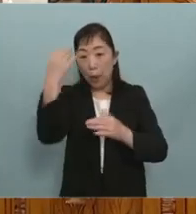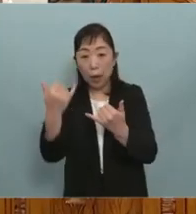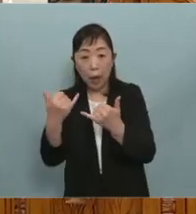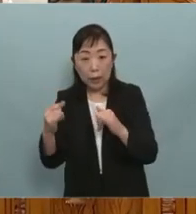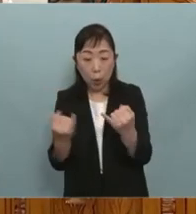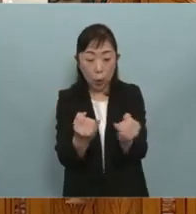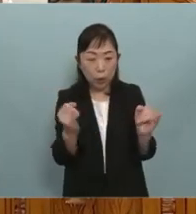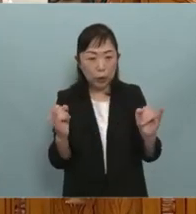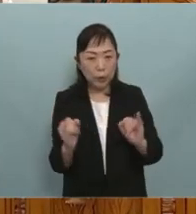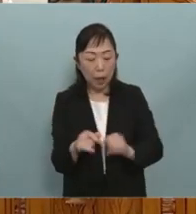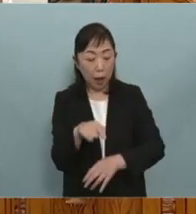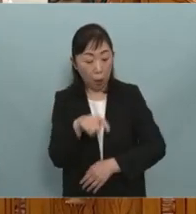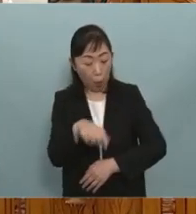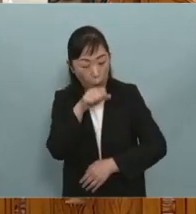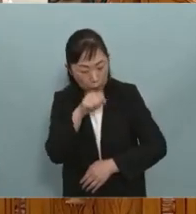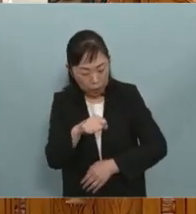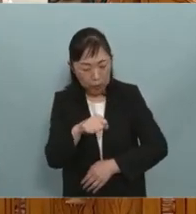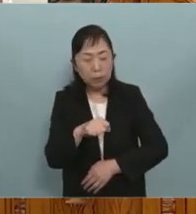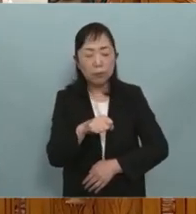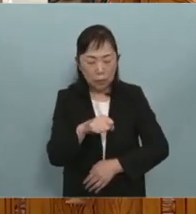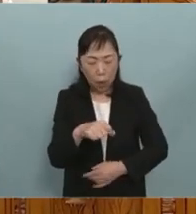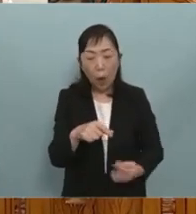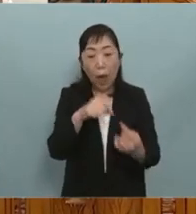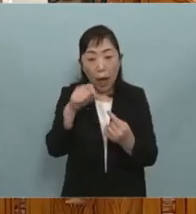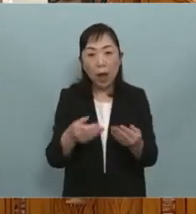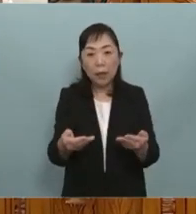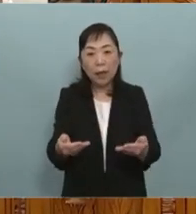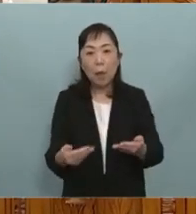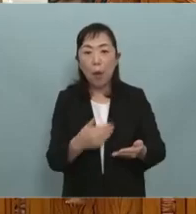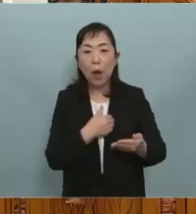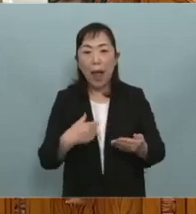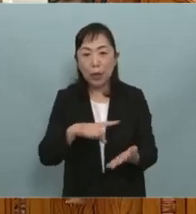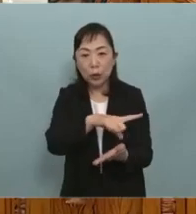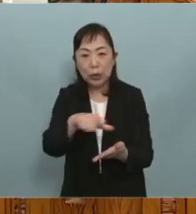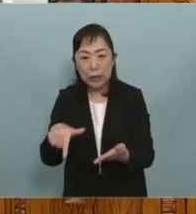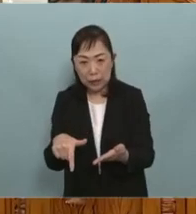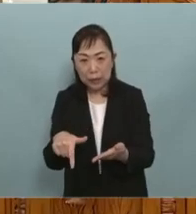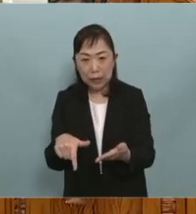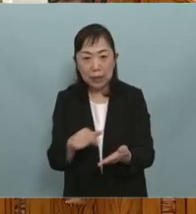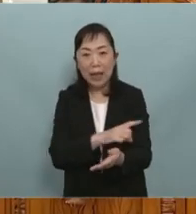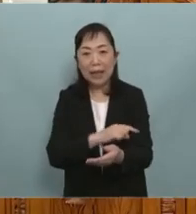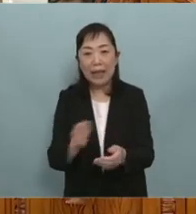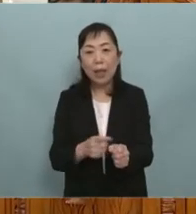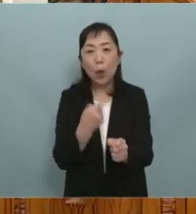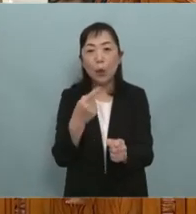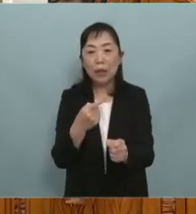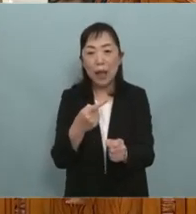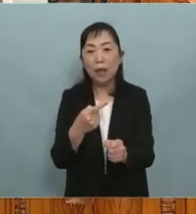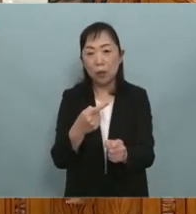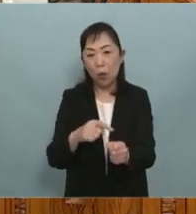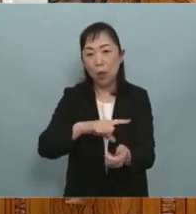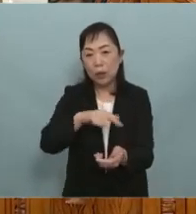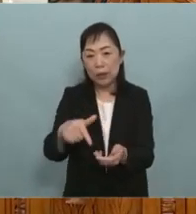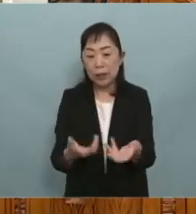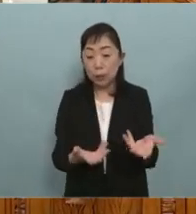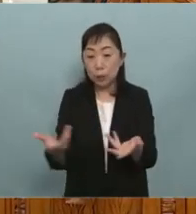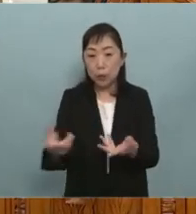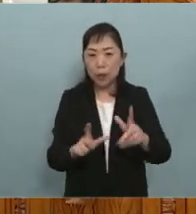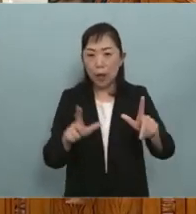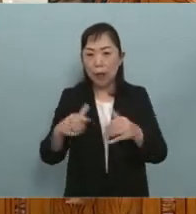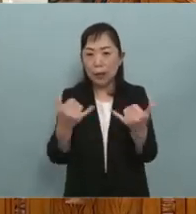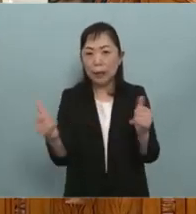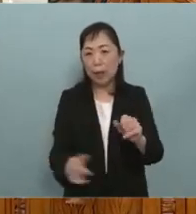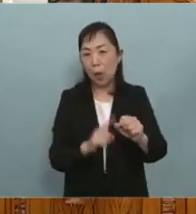女性に選ばれる地方多様性のある地域分散型社会を作っていかなければなりませ